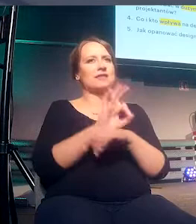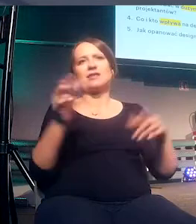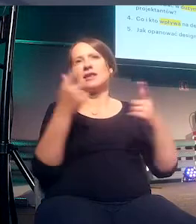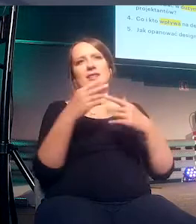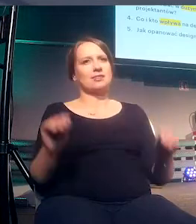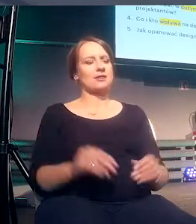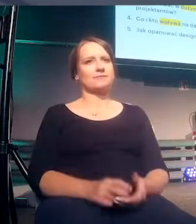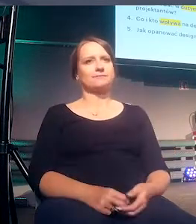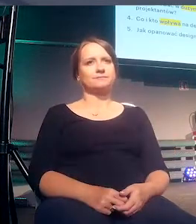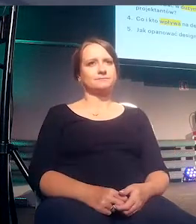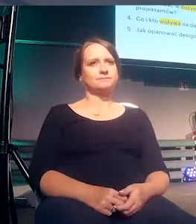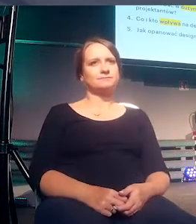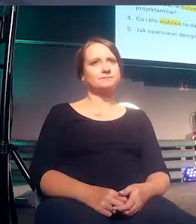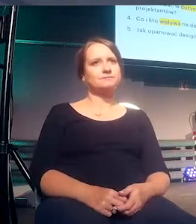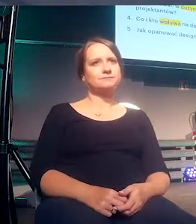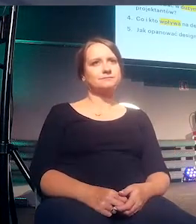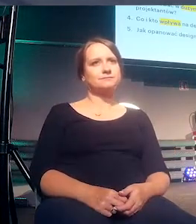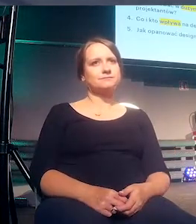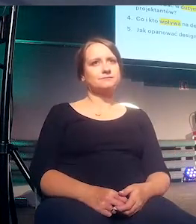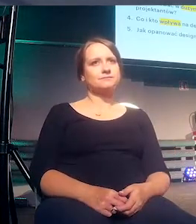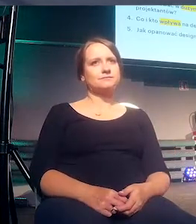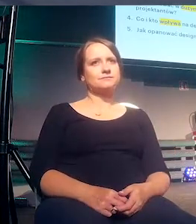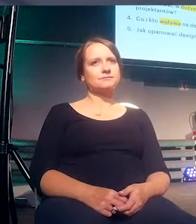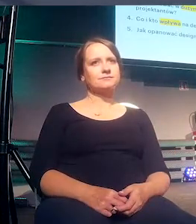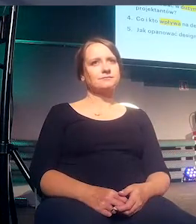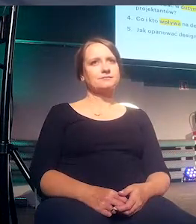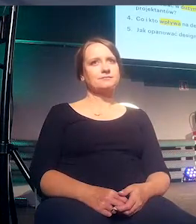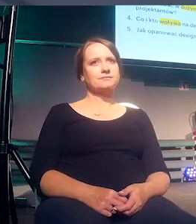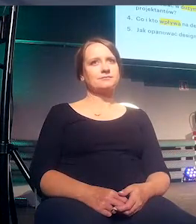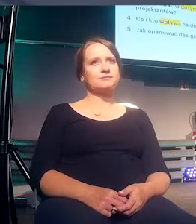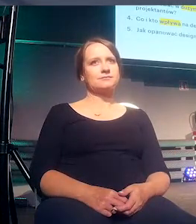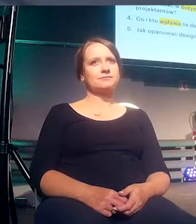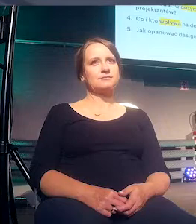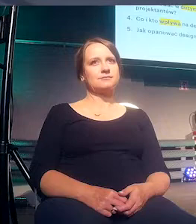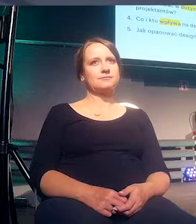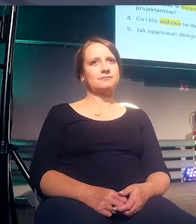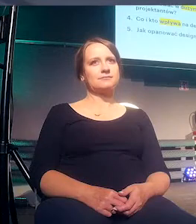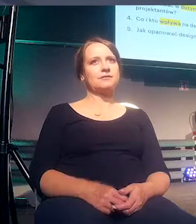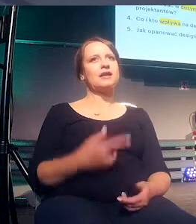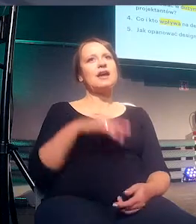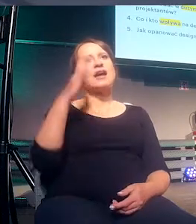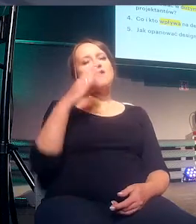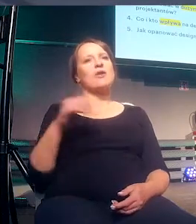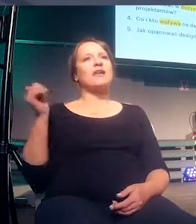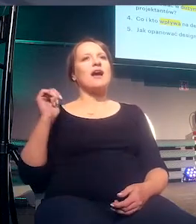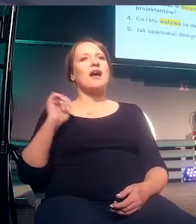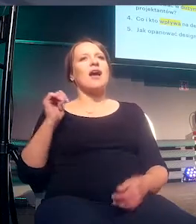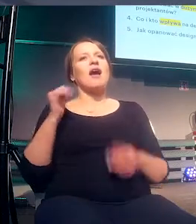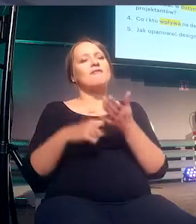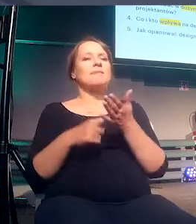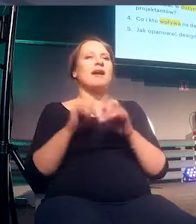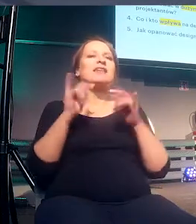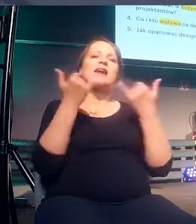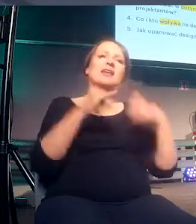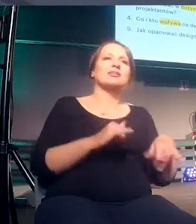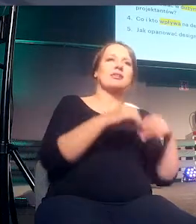wpływa na design, czyli to oczekiwania versus rzeczywistość. I potem jeszcze podam Wam parę rad, jak opanować tę